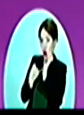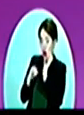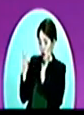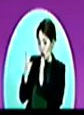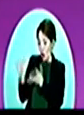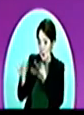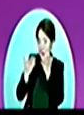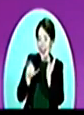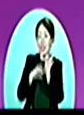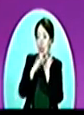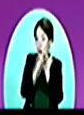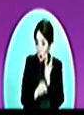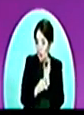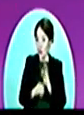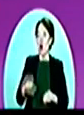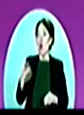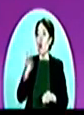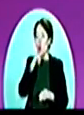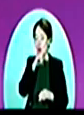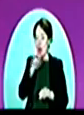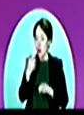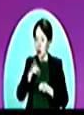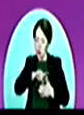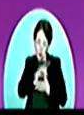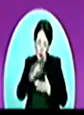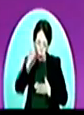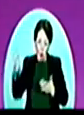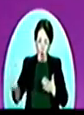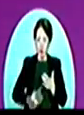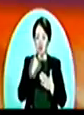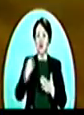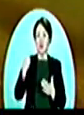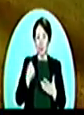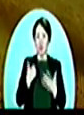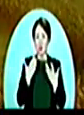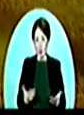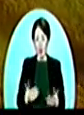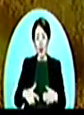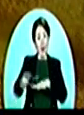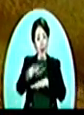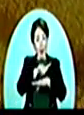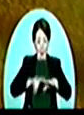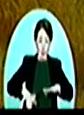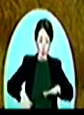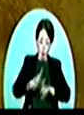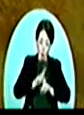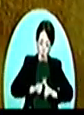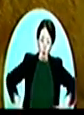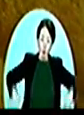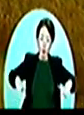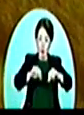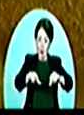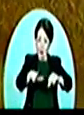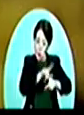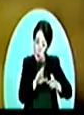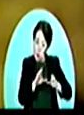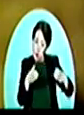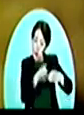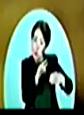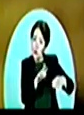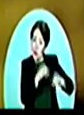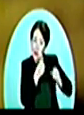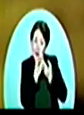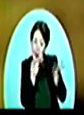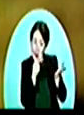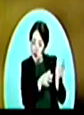60%, төмс болон улаан буудайгаар бүрэн хангаж чадлаа. Газар тариалангийн бүс нутгийг тогтоон зарласантай холбогдуулан